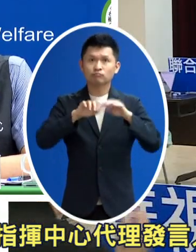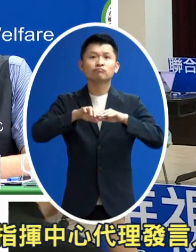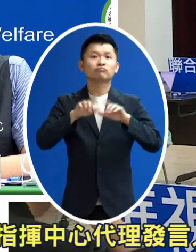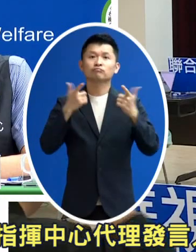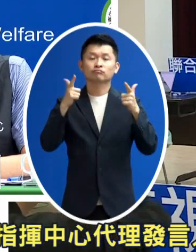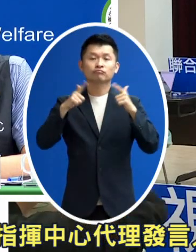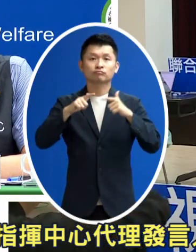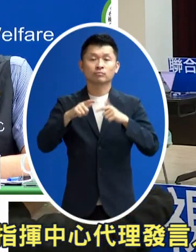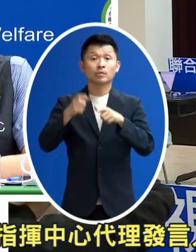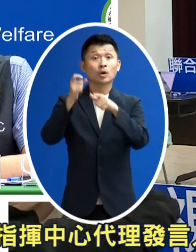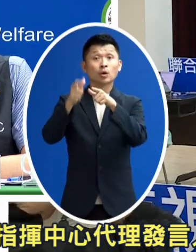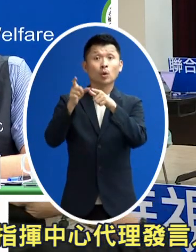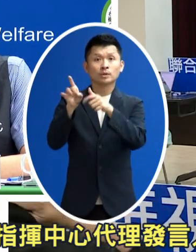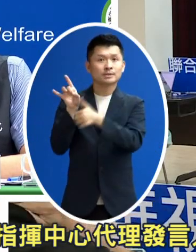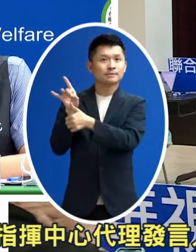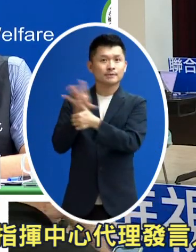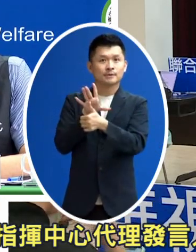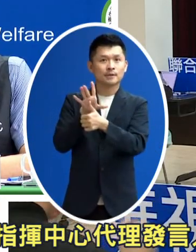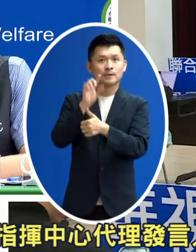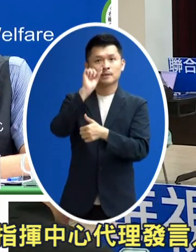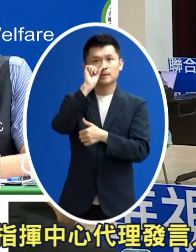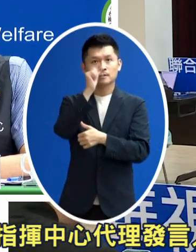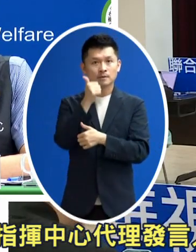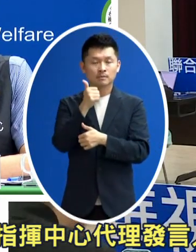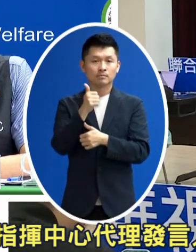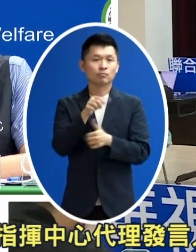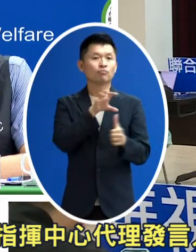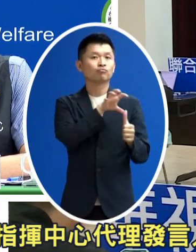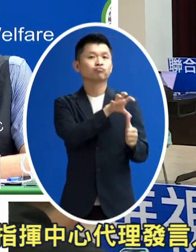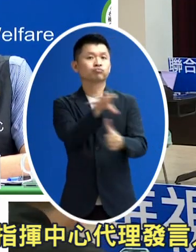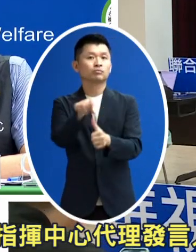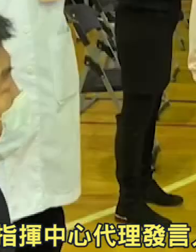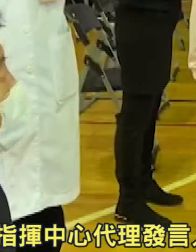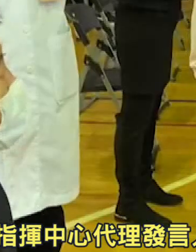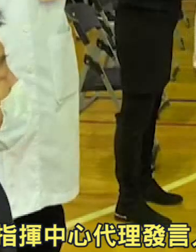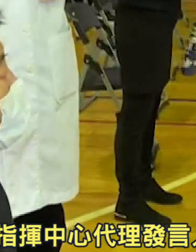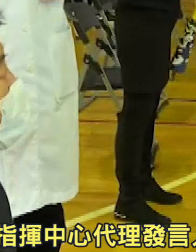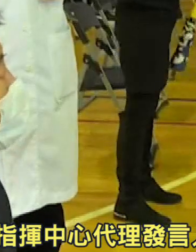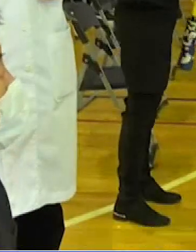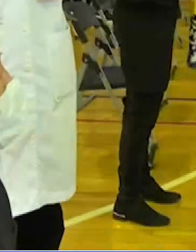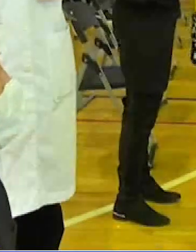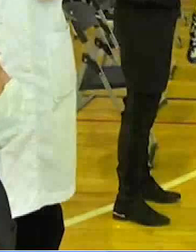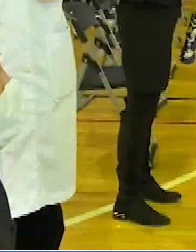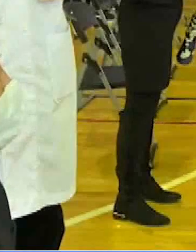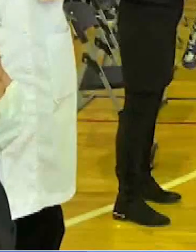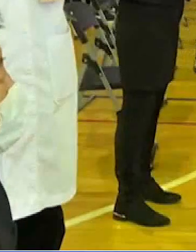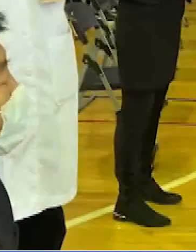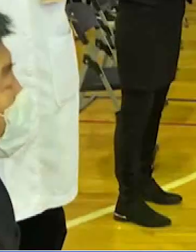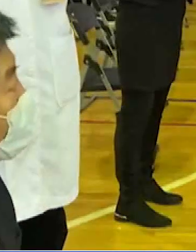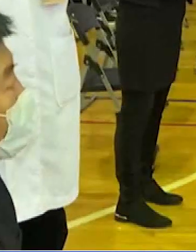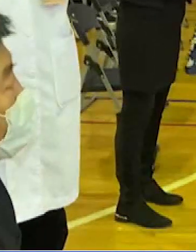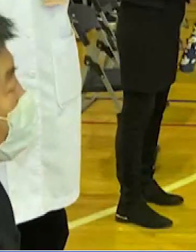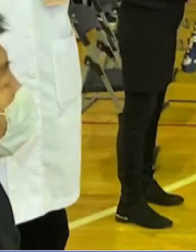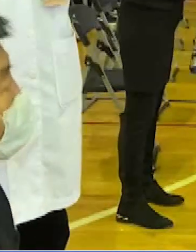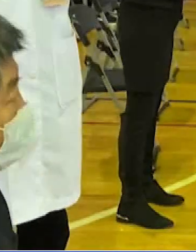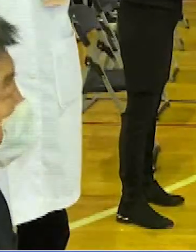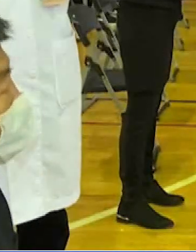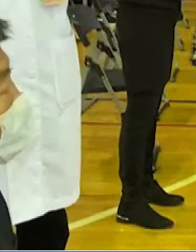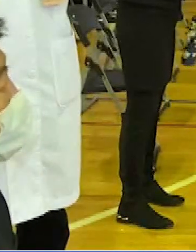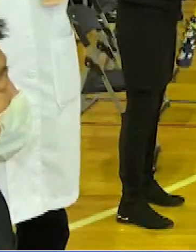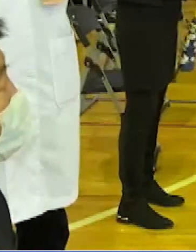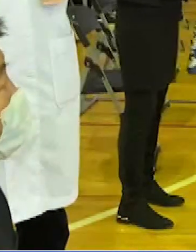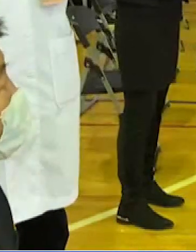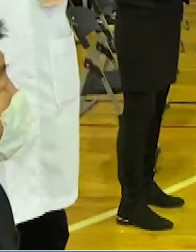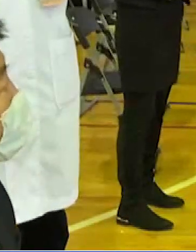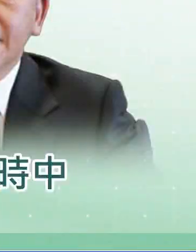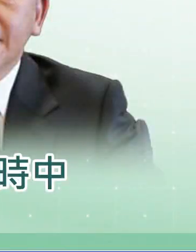说企业不需要拿这样的一个特例来作为通案的一个适用， 强调是特例，并非解隔离条件。陈时中身体状